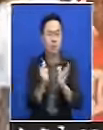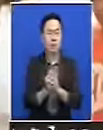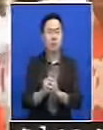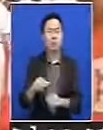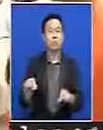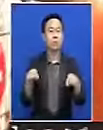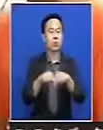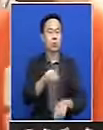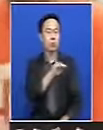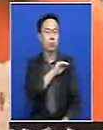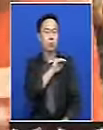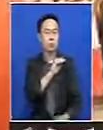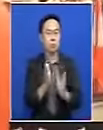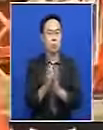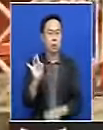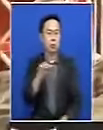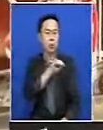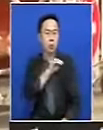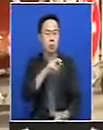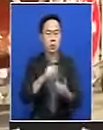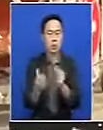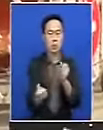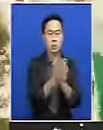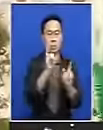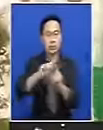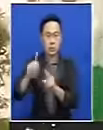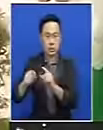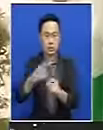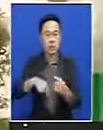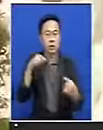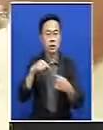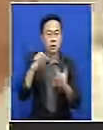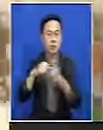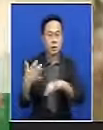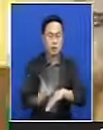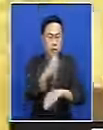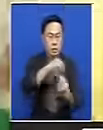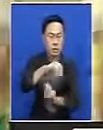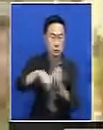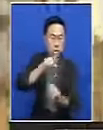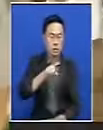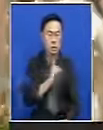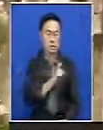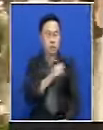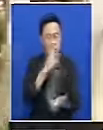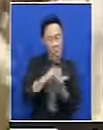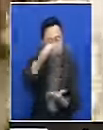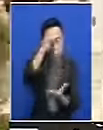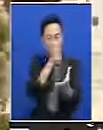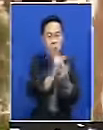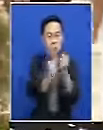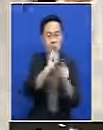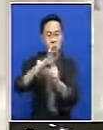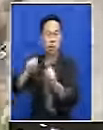ยทุกราศีจะได้รับผลกระทบและไม่มีใครมาขวางได้แปลว่าการเมืองเศรษฐกิจศาสนาการศึกษาและวัฒนธ